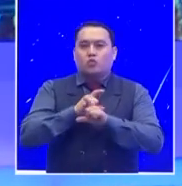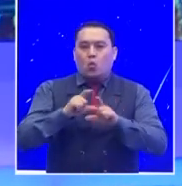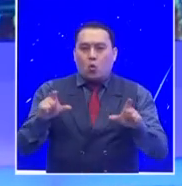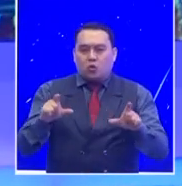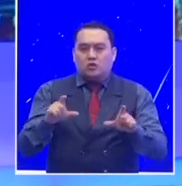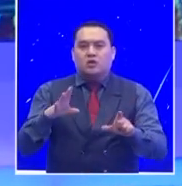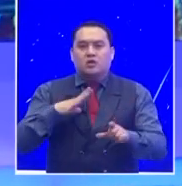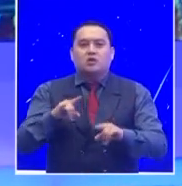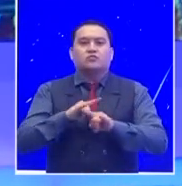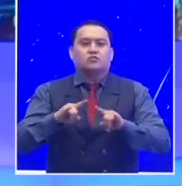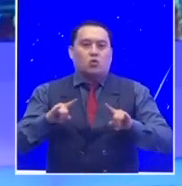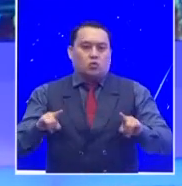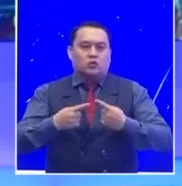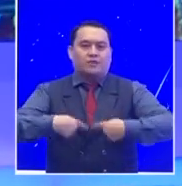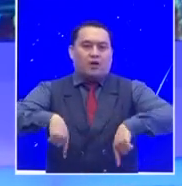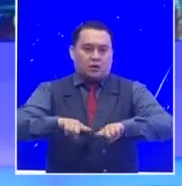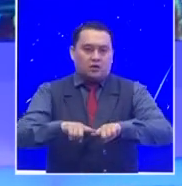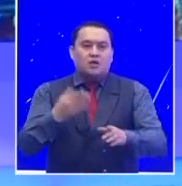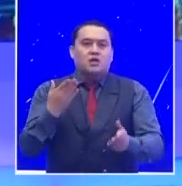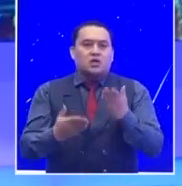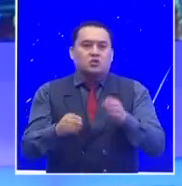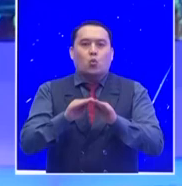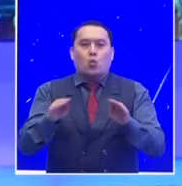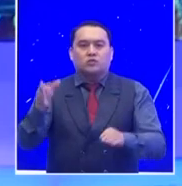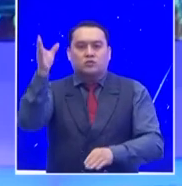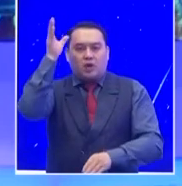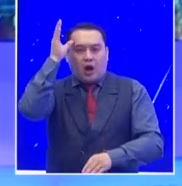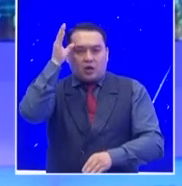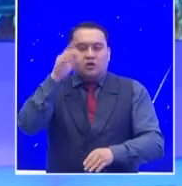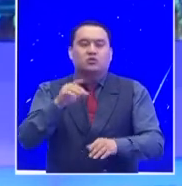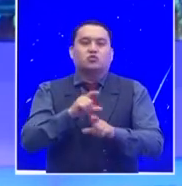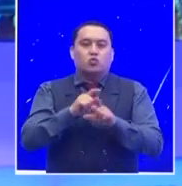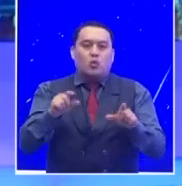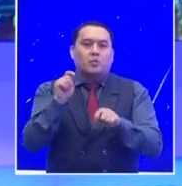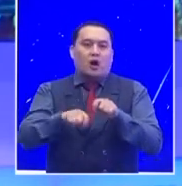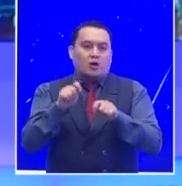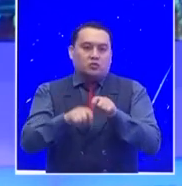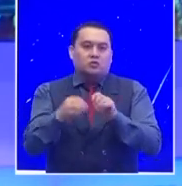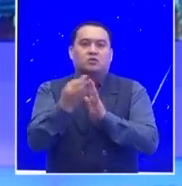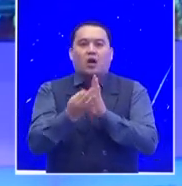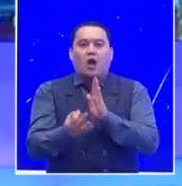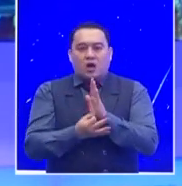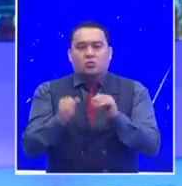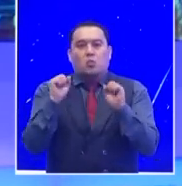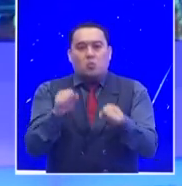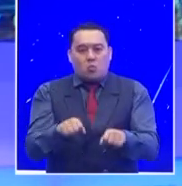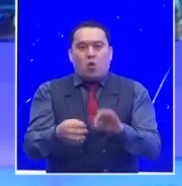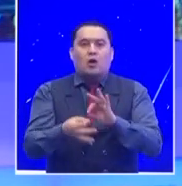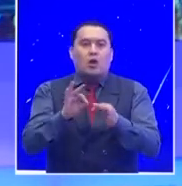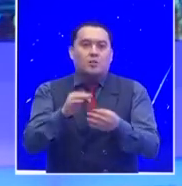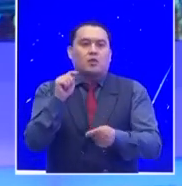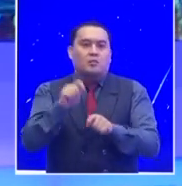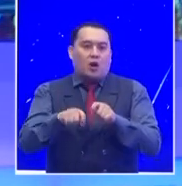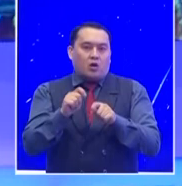среднеобразовательных учреждениях, но и дошкольных организациях. Если уровень знаний школьников можно проверить благодаря тестам и проводимым